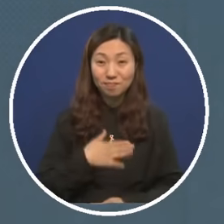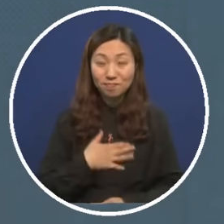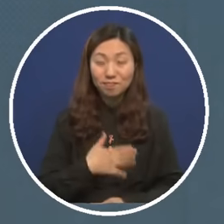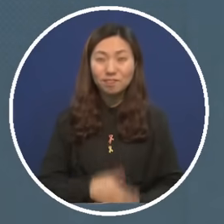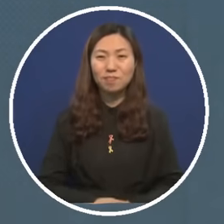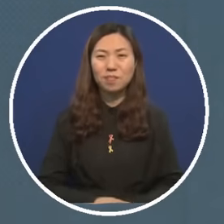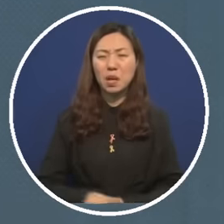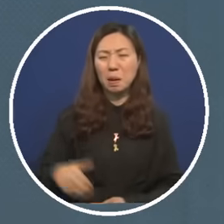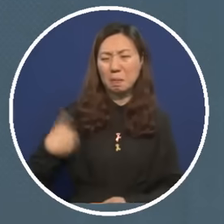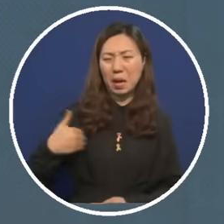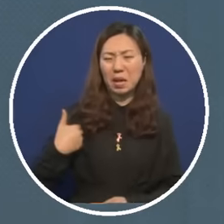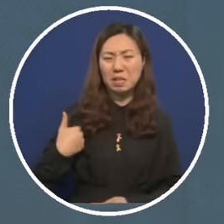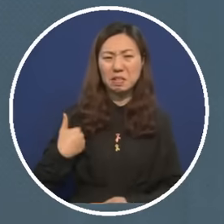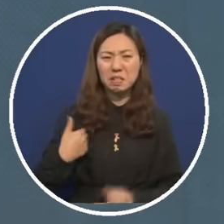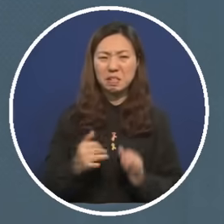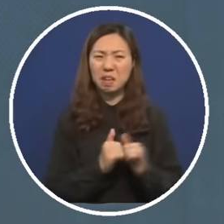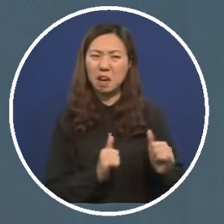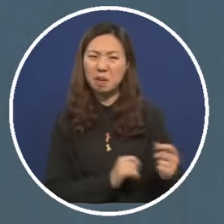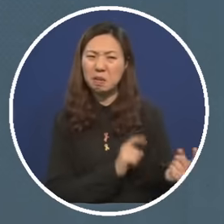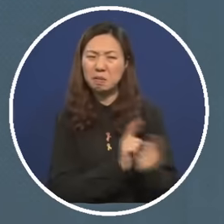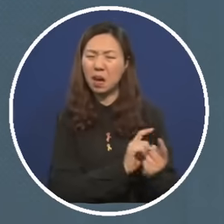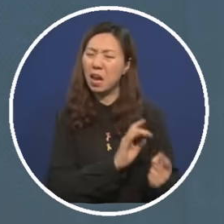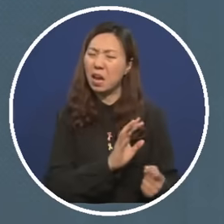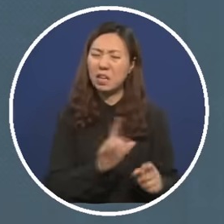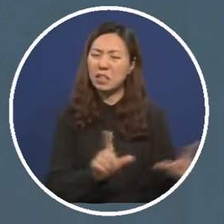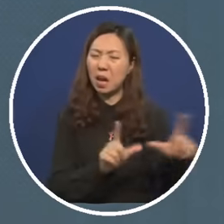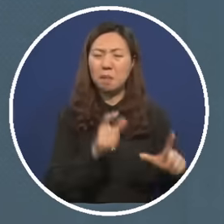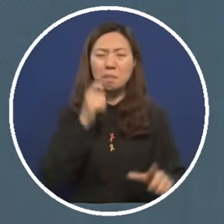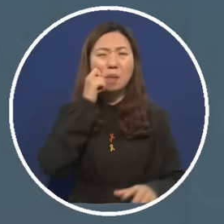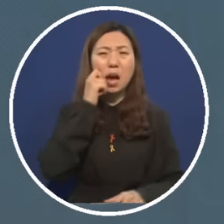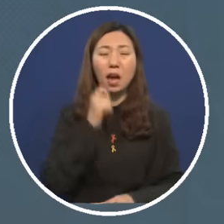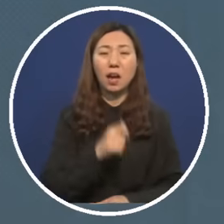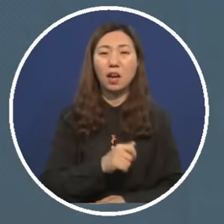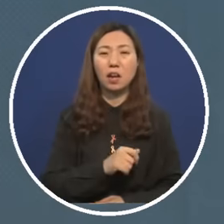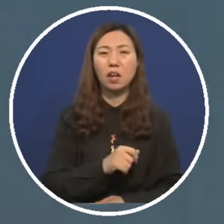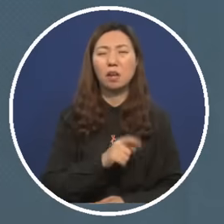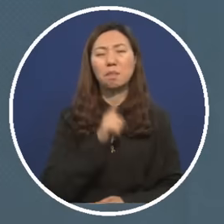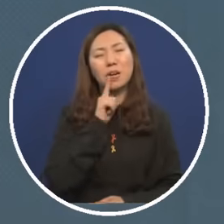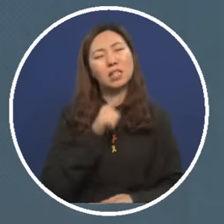그러니까 뭐 바람 피운 인간하고 어떻게 사느냐 이렇게 말할 필요가 없어요.